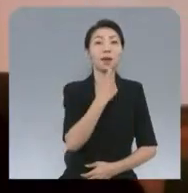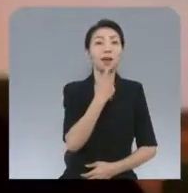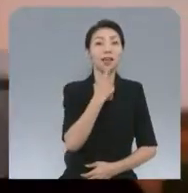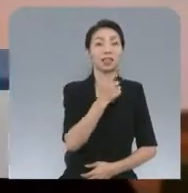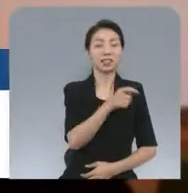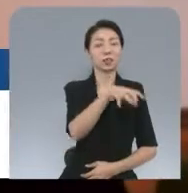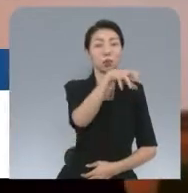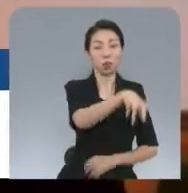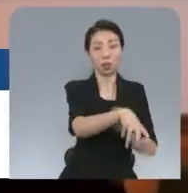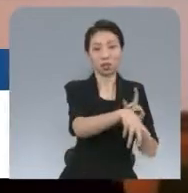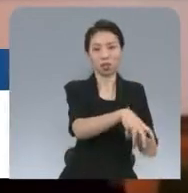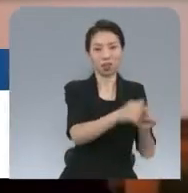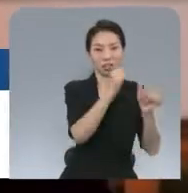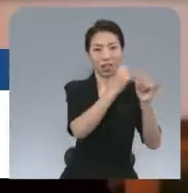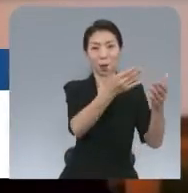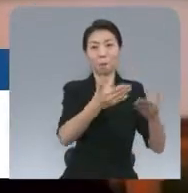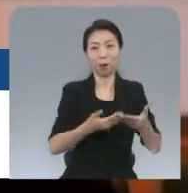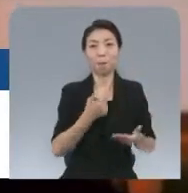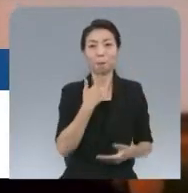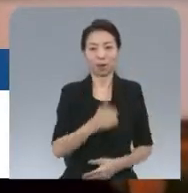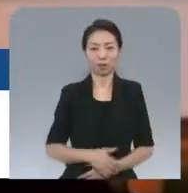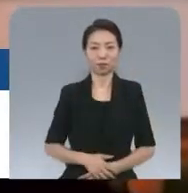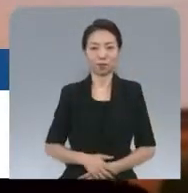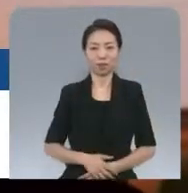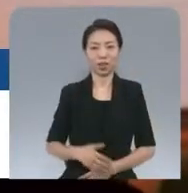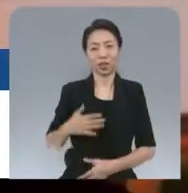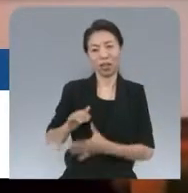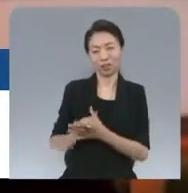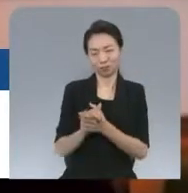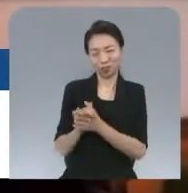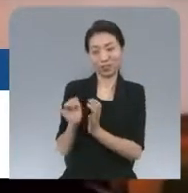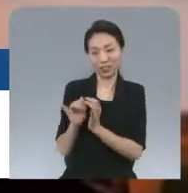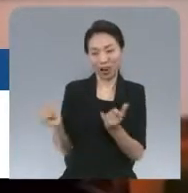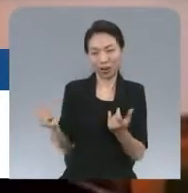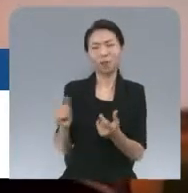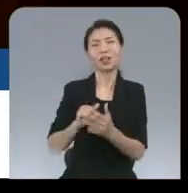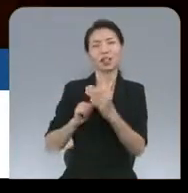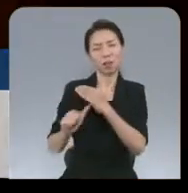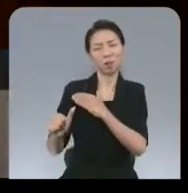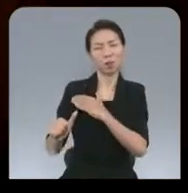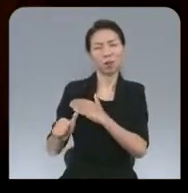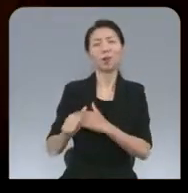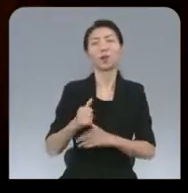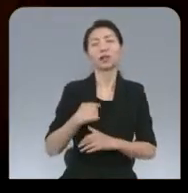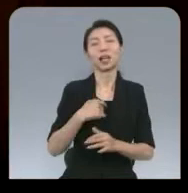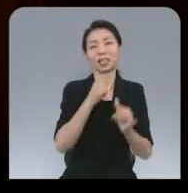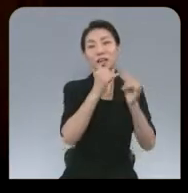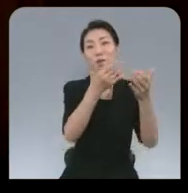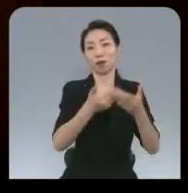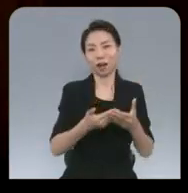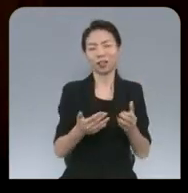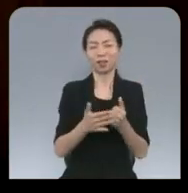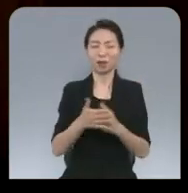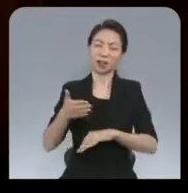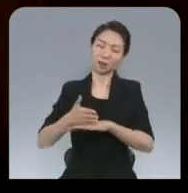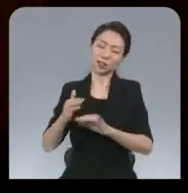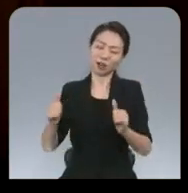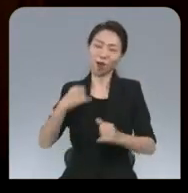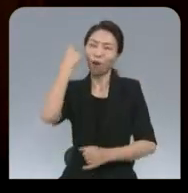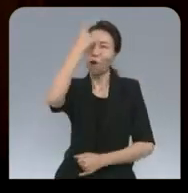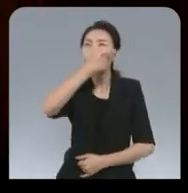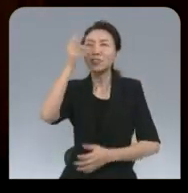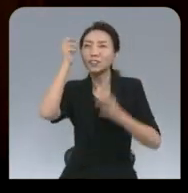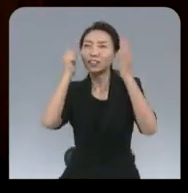helsinki juniorprofessor an der princeton-universität wurde mit der fields medaille ausgezeichnet die alle vier jahre für hervorragende